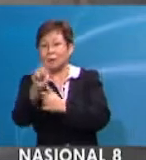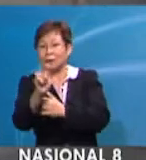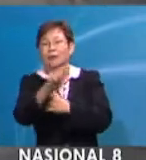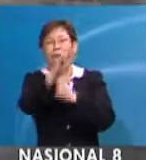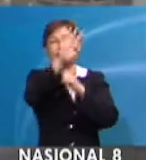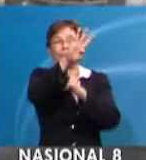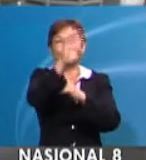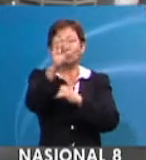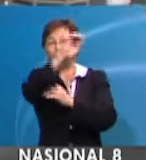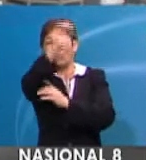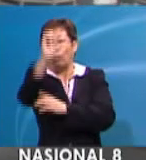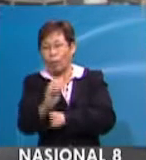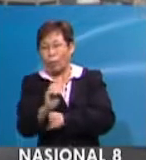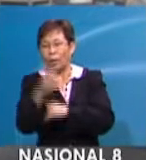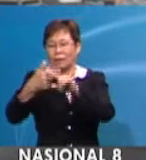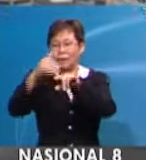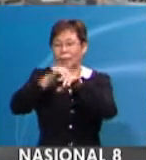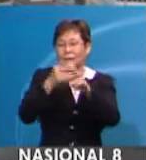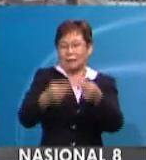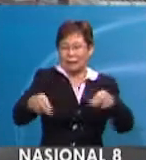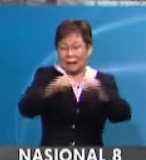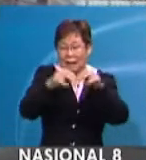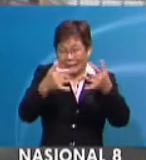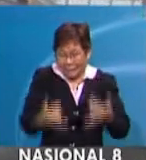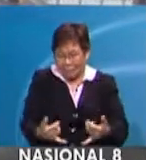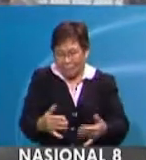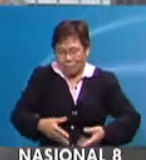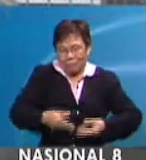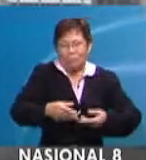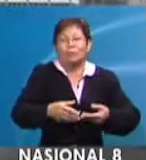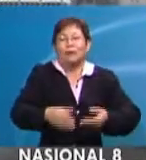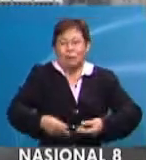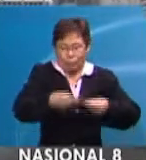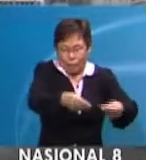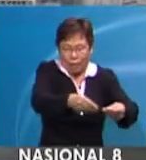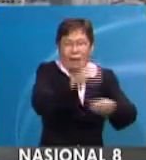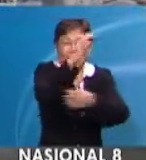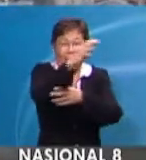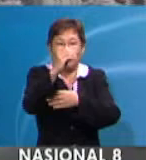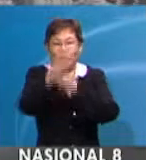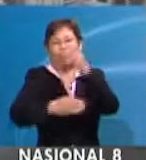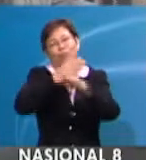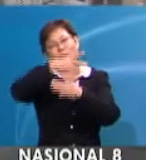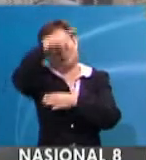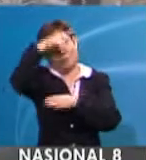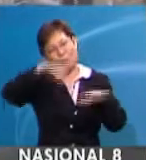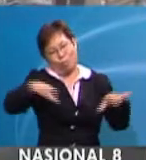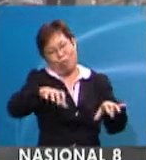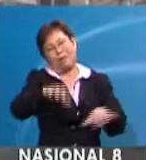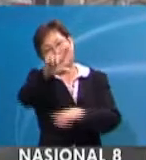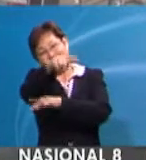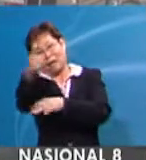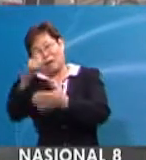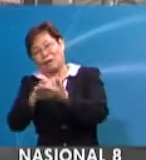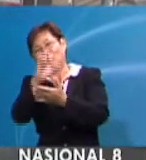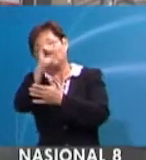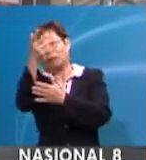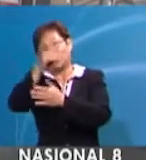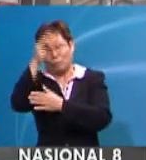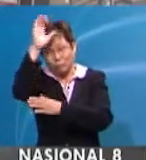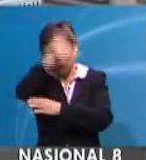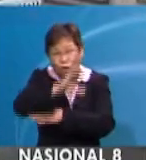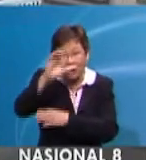sebanyak 47% daripada nilai setakat ini diberikan kepada syarikat-syarikat Bumiputera. Selain itu, skim Jejak